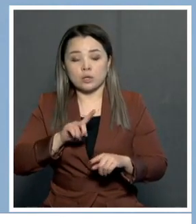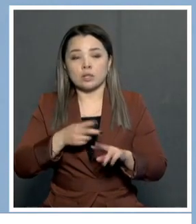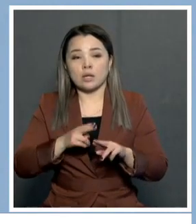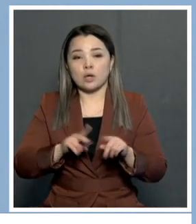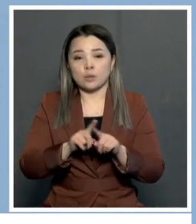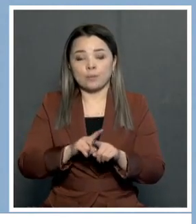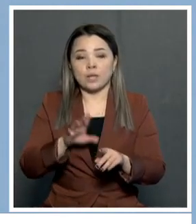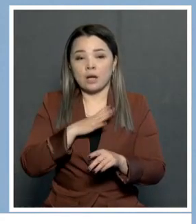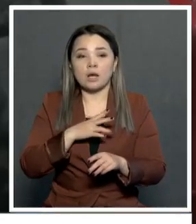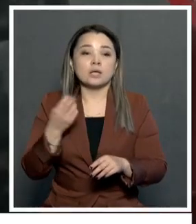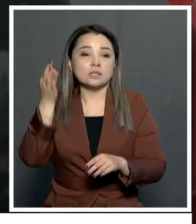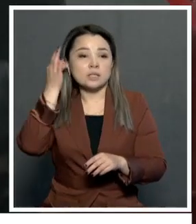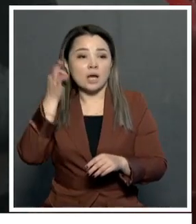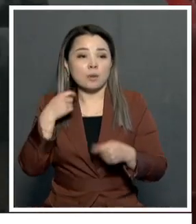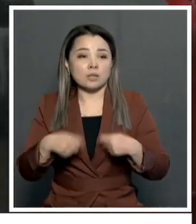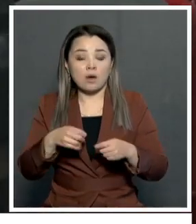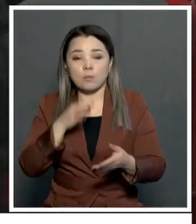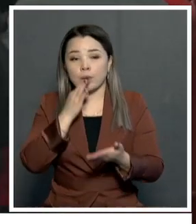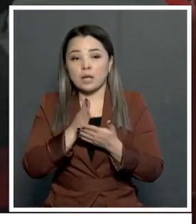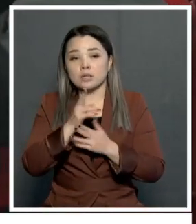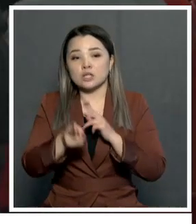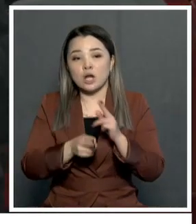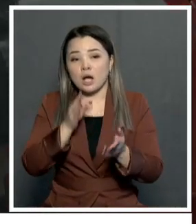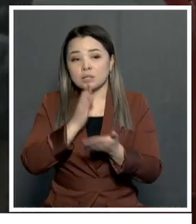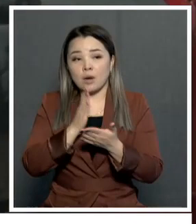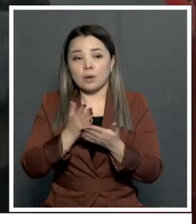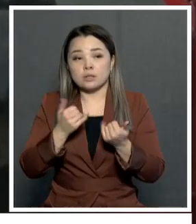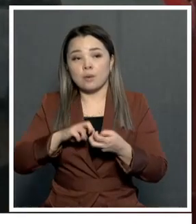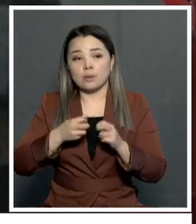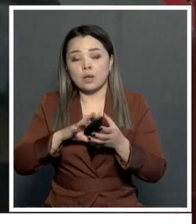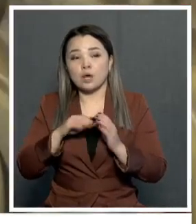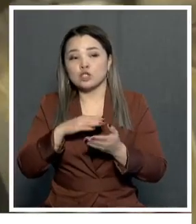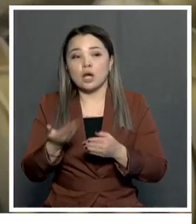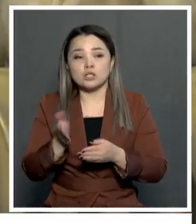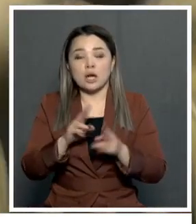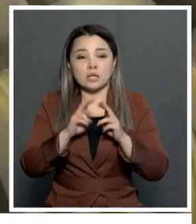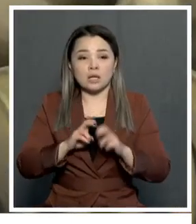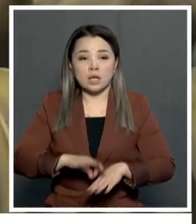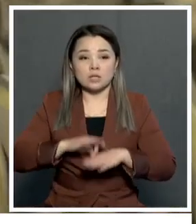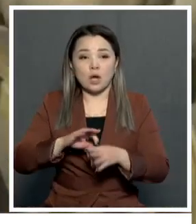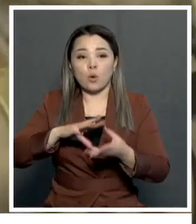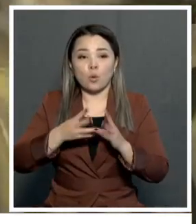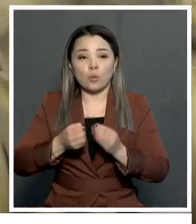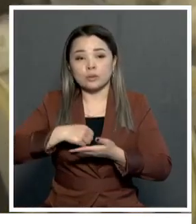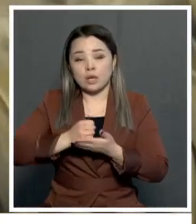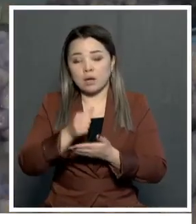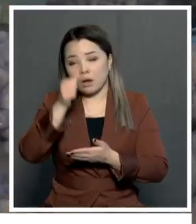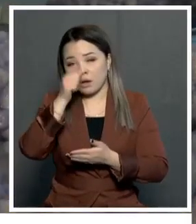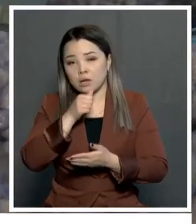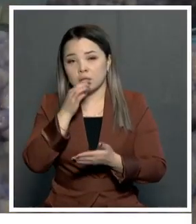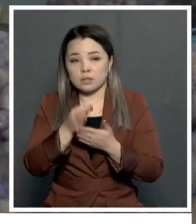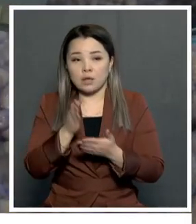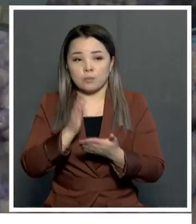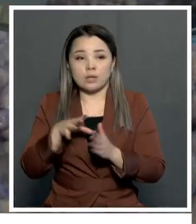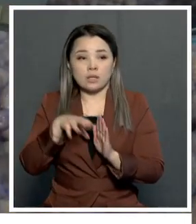санкция салынған Германия тауары екенін айтып, шағым түсірген. Қазір мәселе жан-жақты зерттеліп жатыр. Қорытындысы айдың соңында белгілі болады.